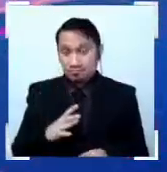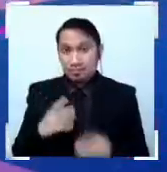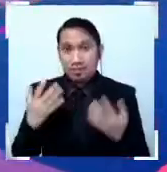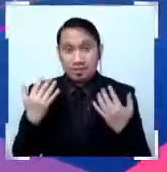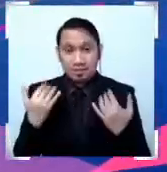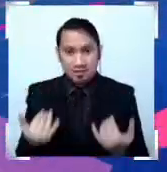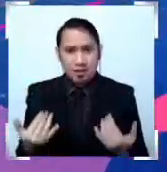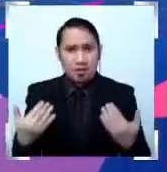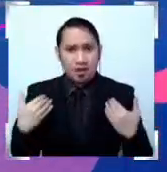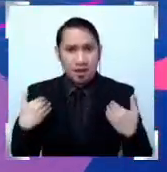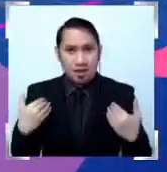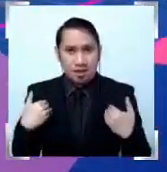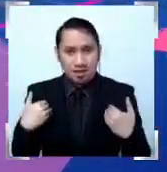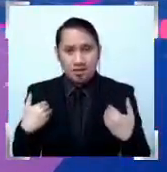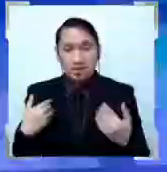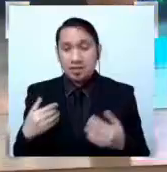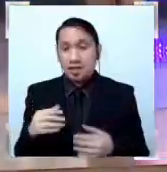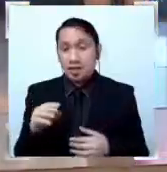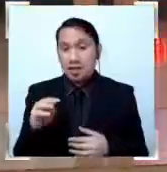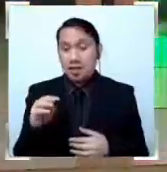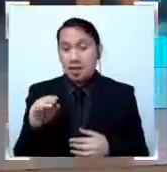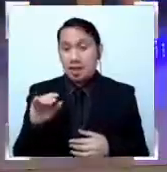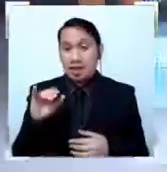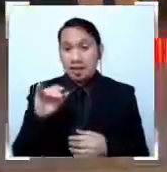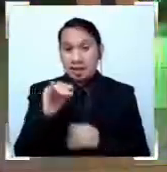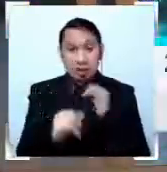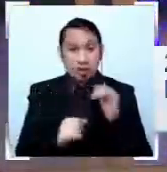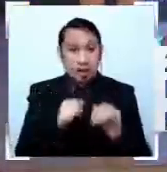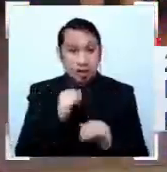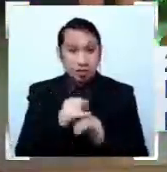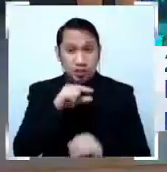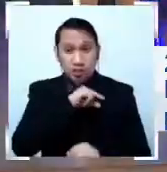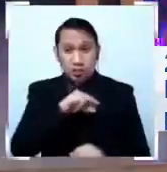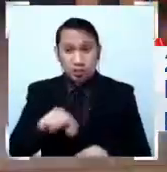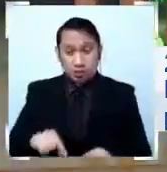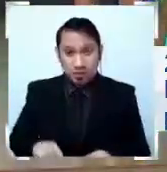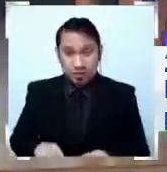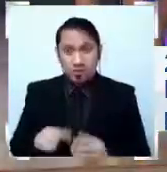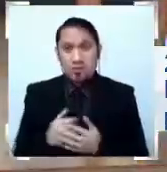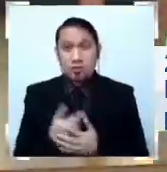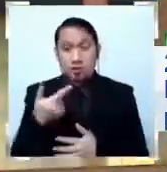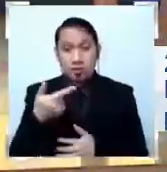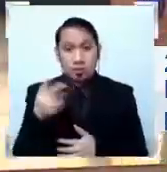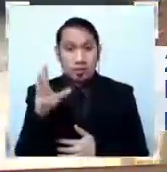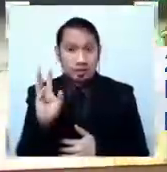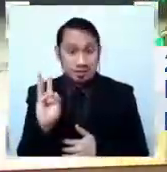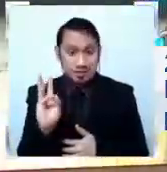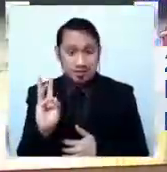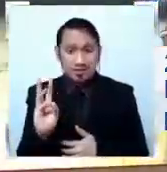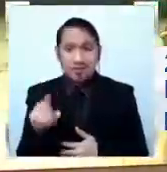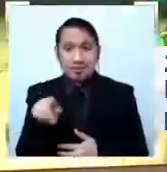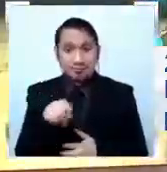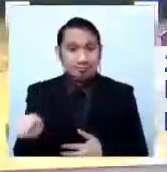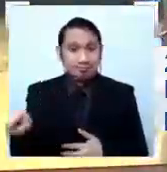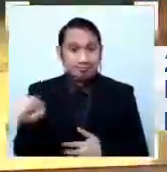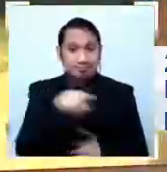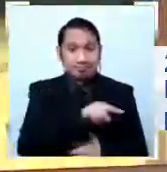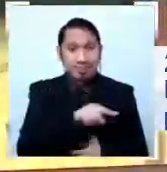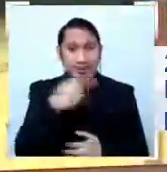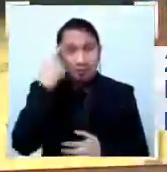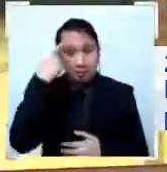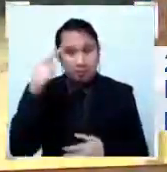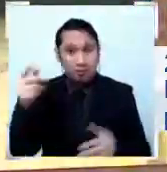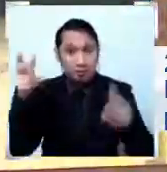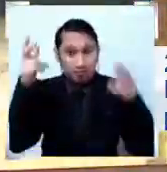Miss International Queen. 26 candidates ang opisyal na maglalaban-laban para sa korona. Marami ang iniidolo si